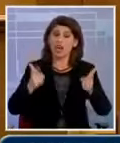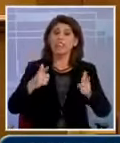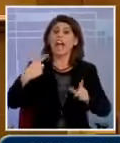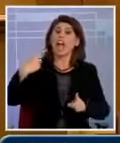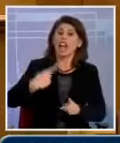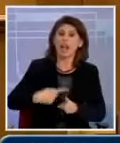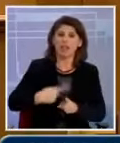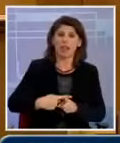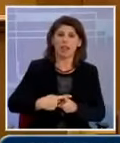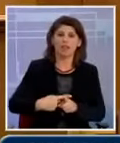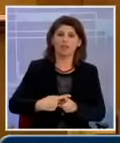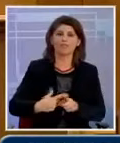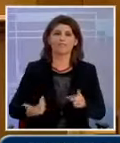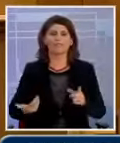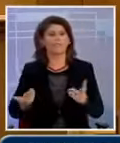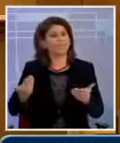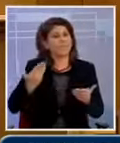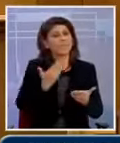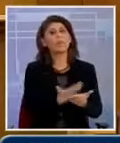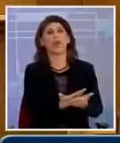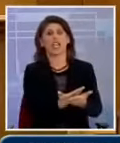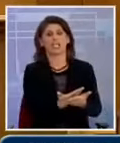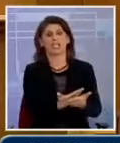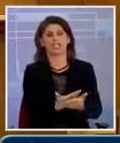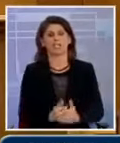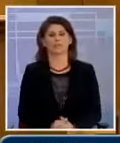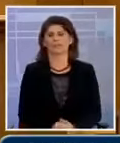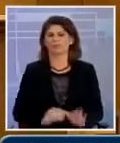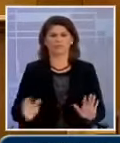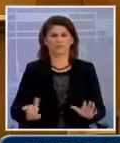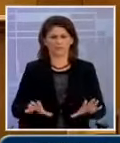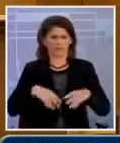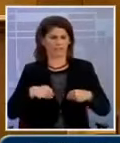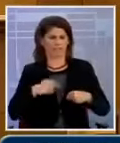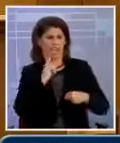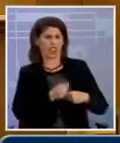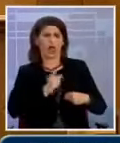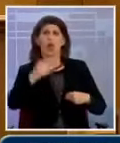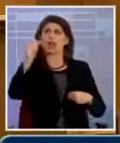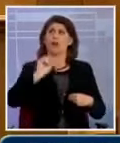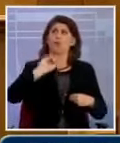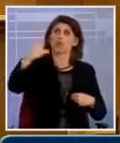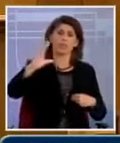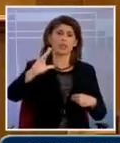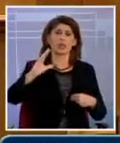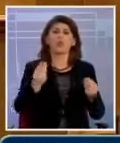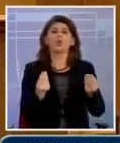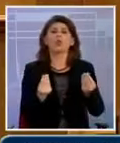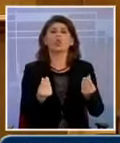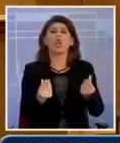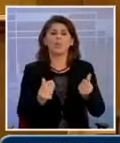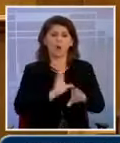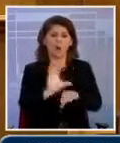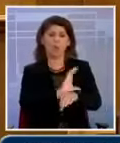Ελλάδα, καταθέτει προτάσεις. Δεν δέχεται εντολές και μάλιστα μέσω ηλεκτρονικής